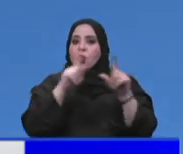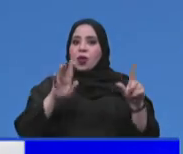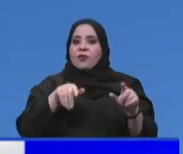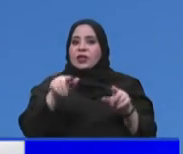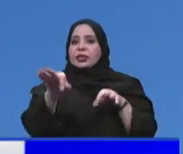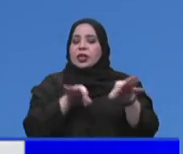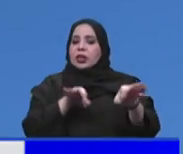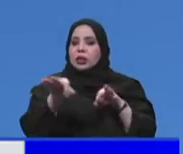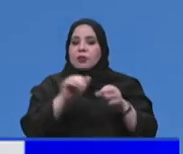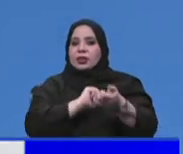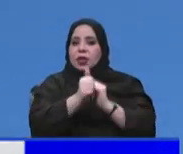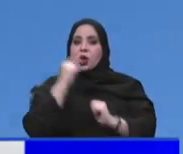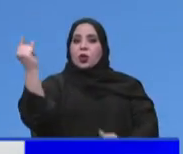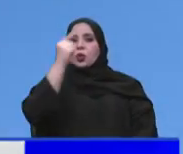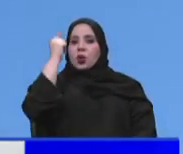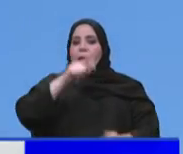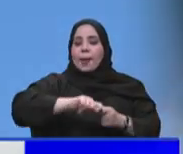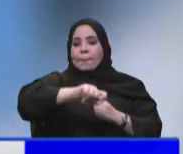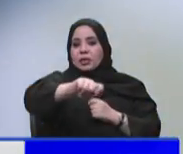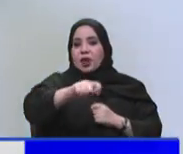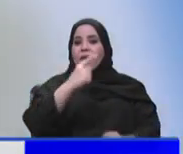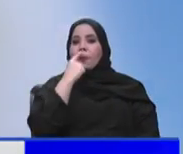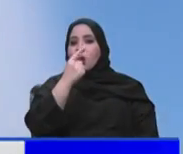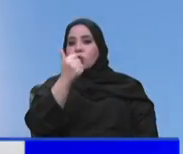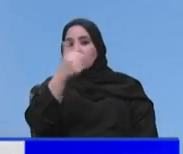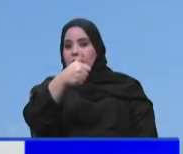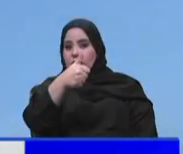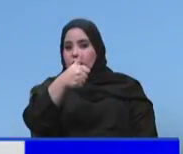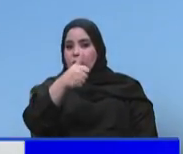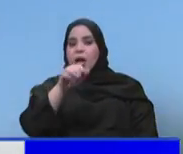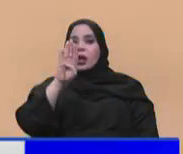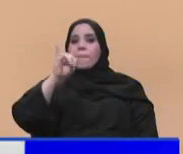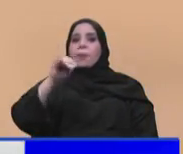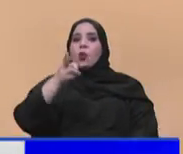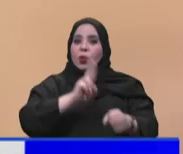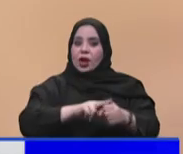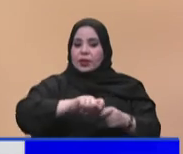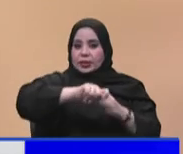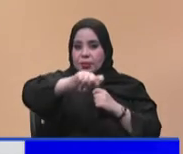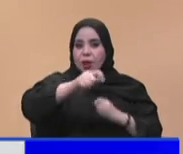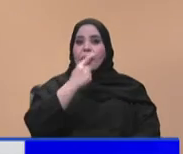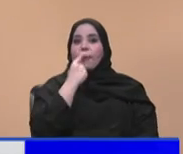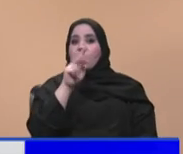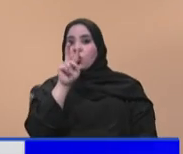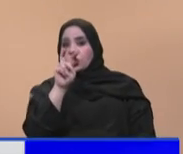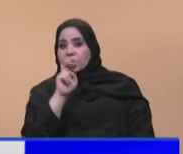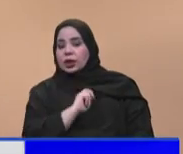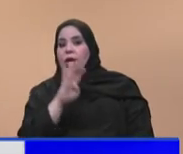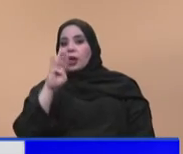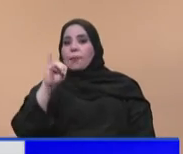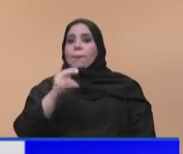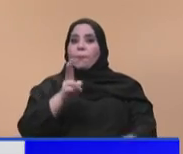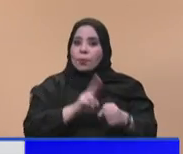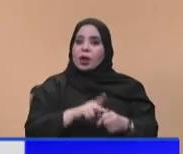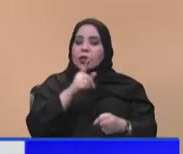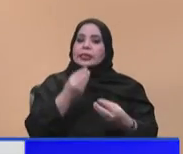تنظيم سباقات دولية لمسافة 160 كيلومتر وسباق 120 كيلومتر، وتتواصل المنافسات